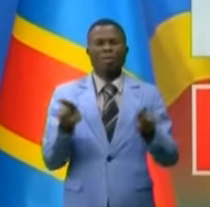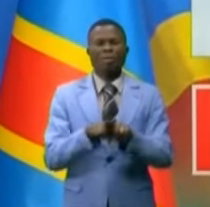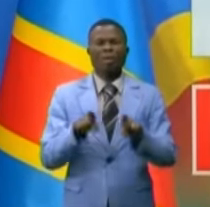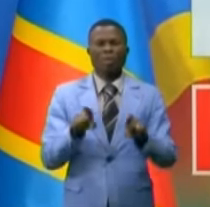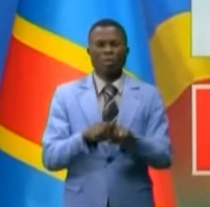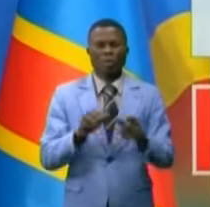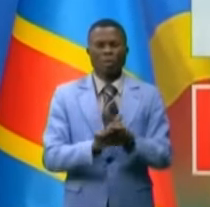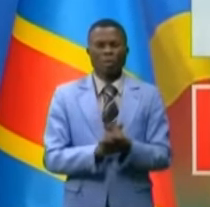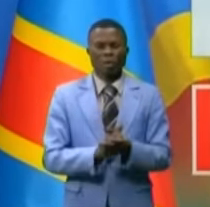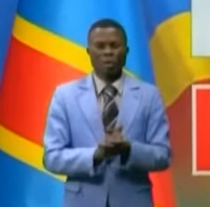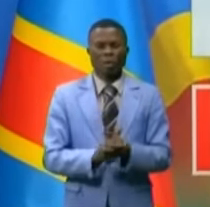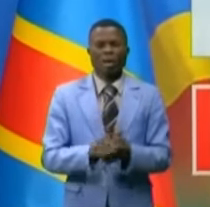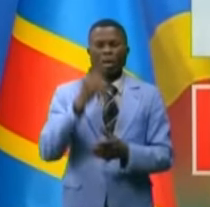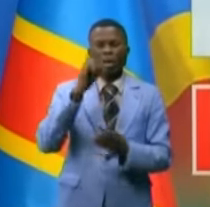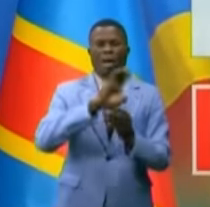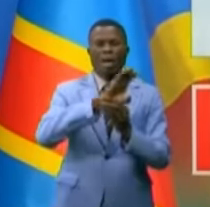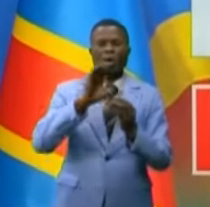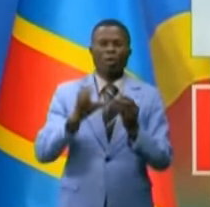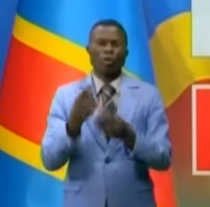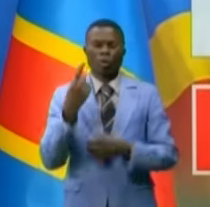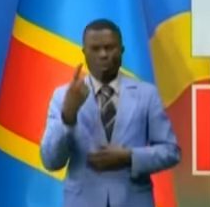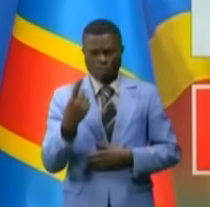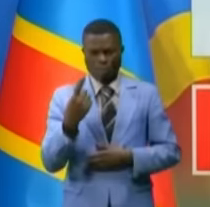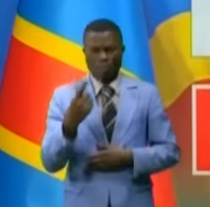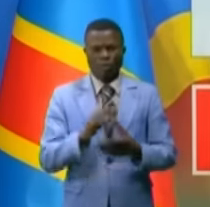à un sous-continent,